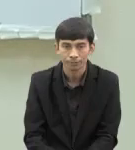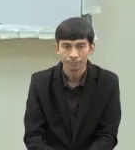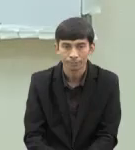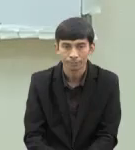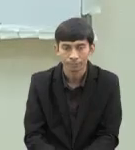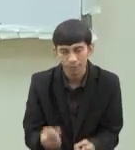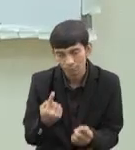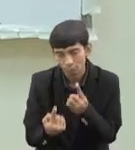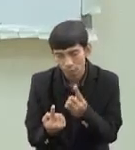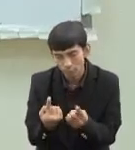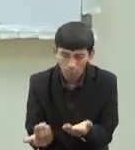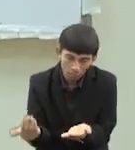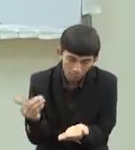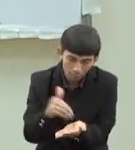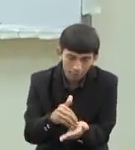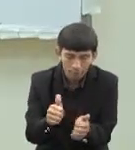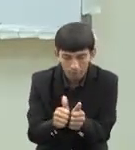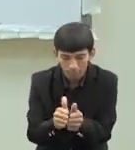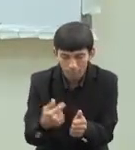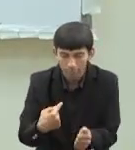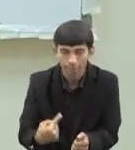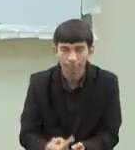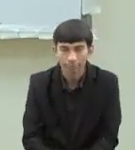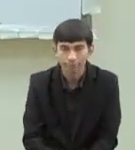là sáng tiết cho mình nhạc rưu nào con ná.